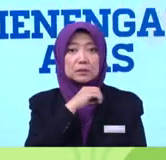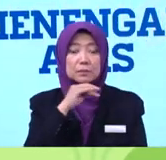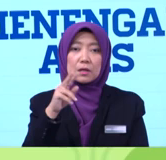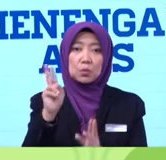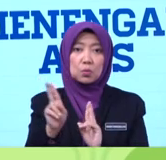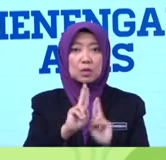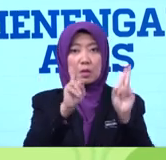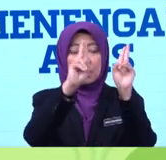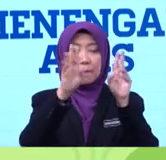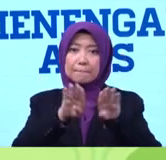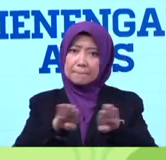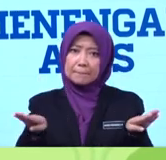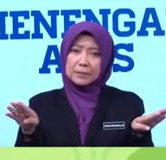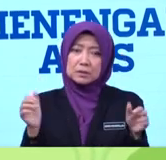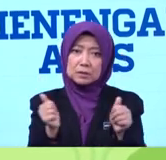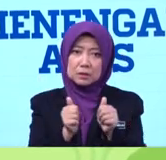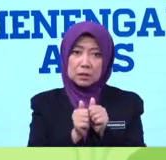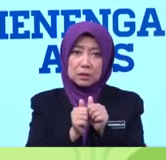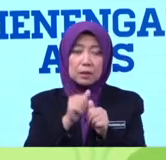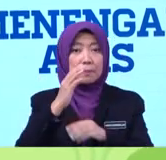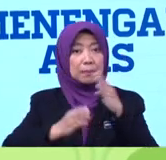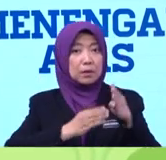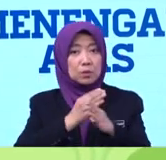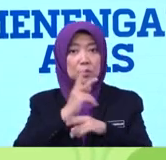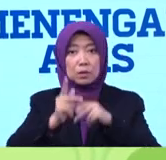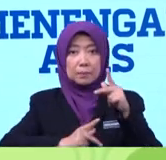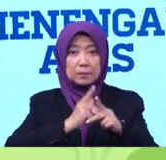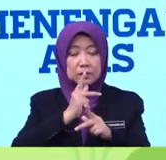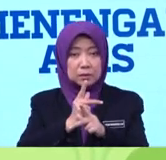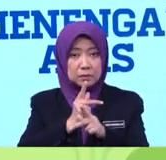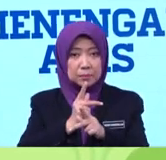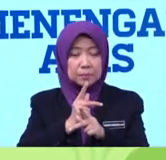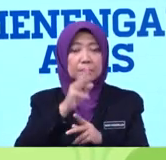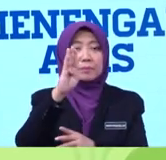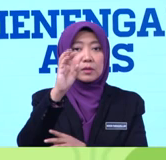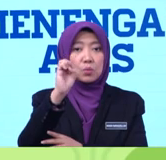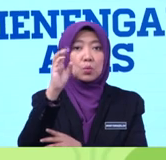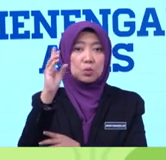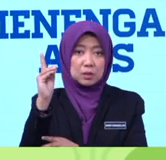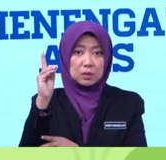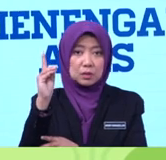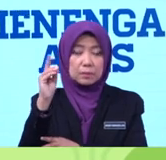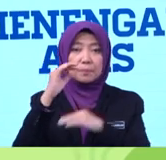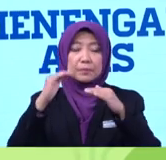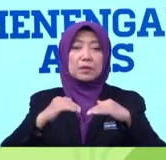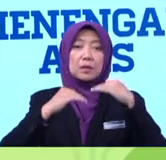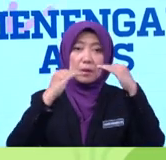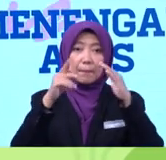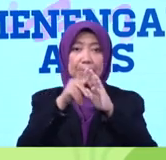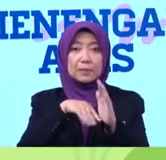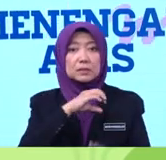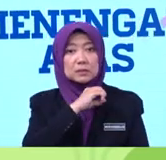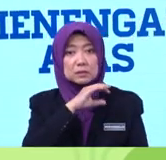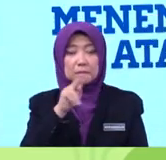berbasis dengan bio chemical oksigen Diman b o d yaitu tahap pencemaran air